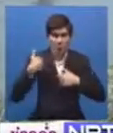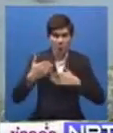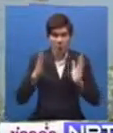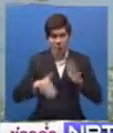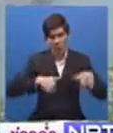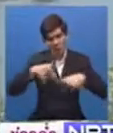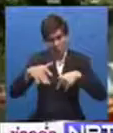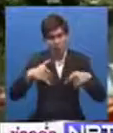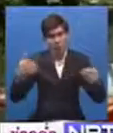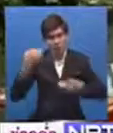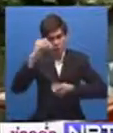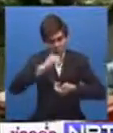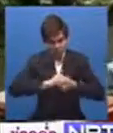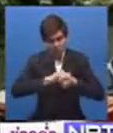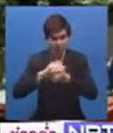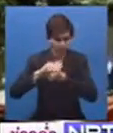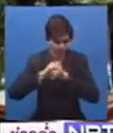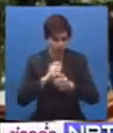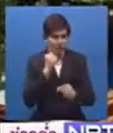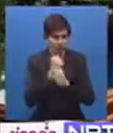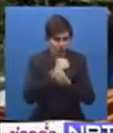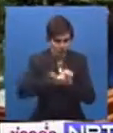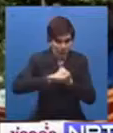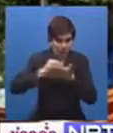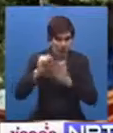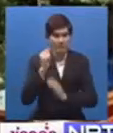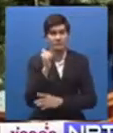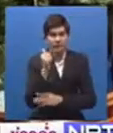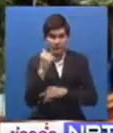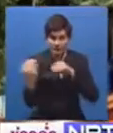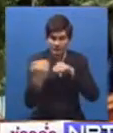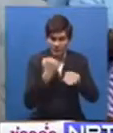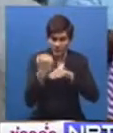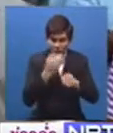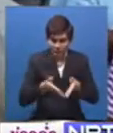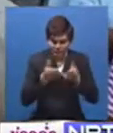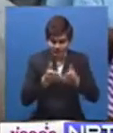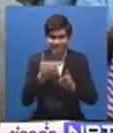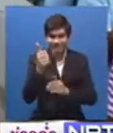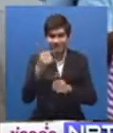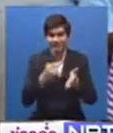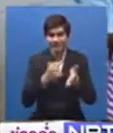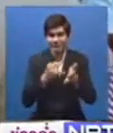ชนจึงร่วมกันทำความสะอาดคลองบางกรวยให้ใช้สัญจรจะได้สะดวกขึ้น